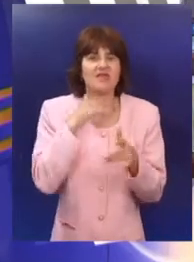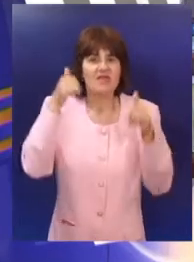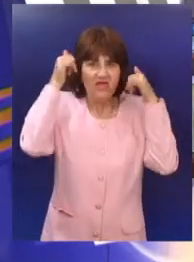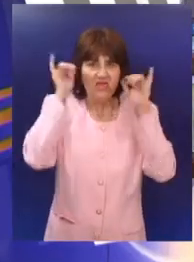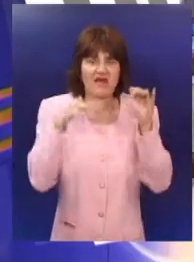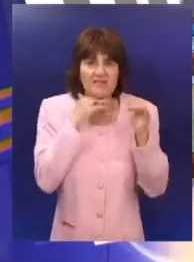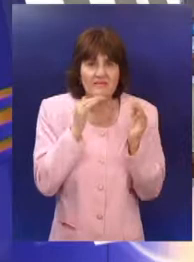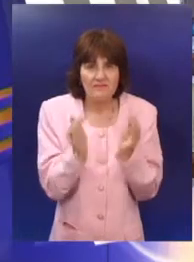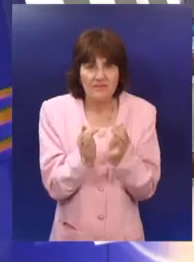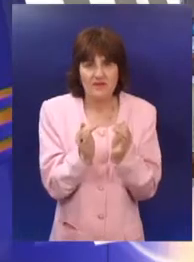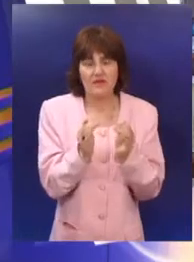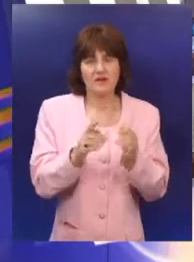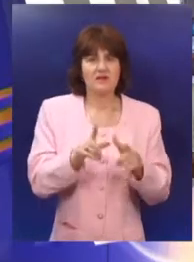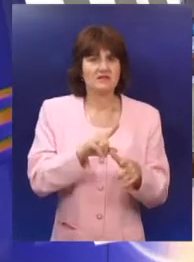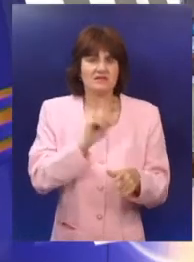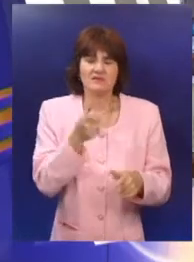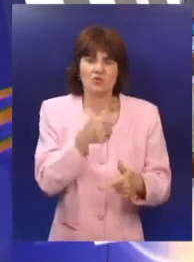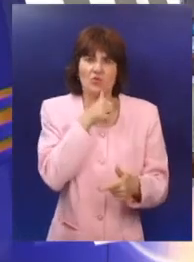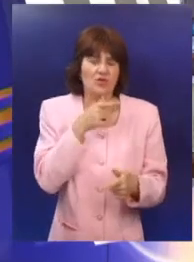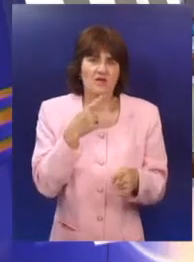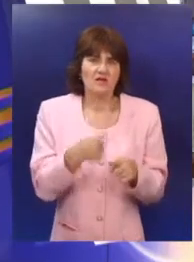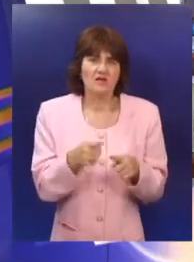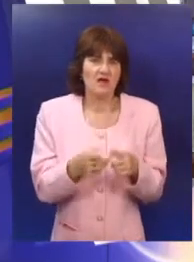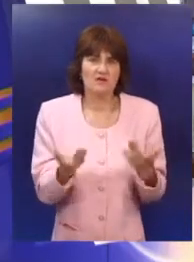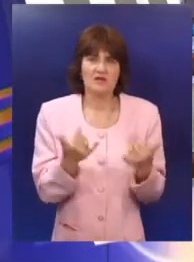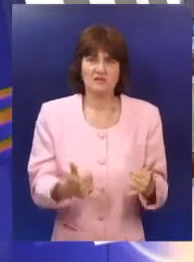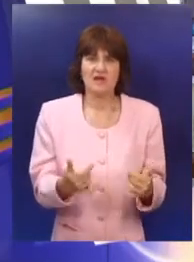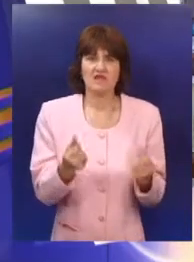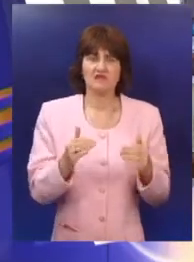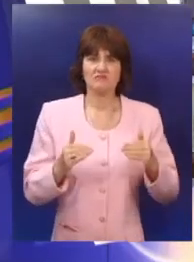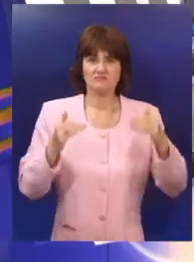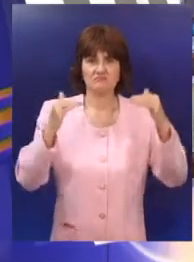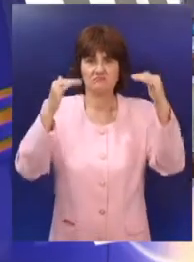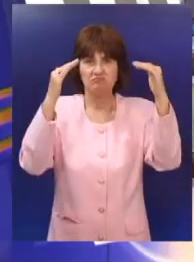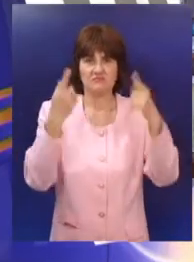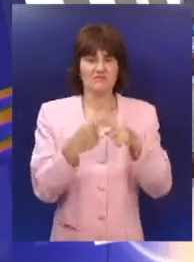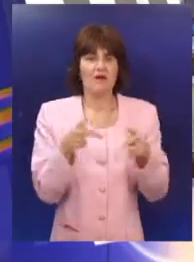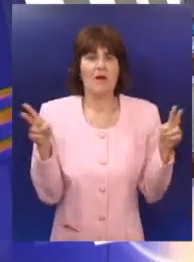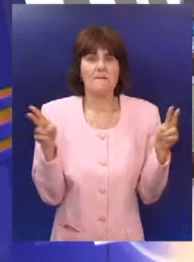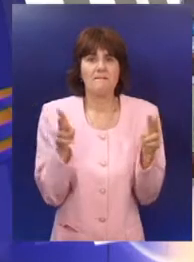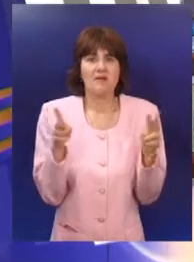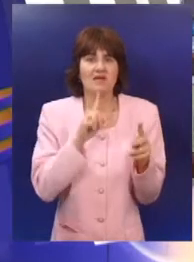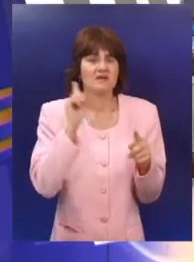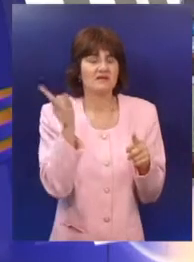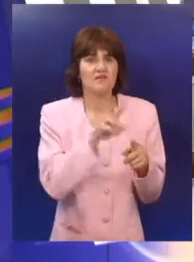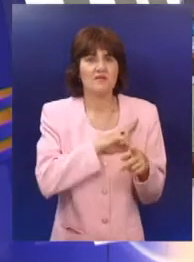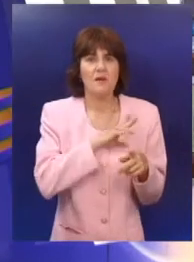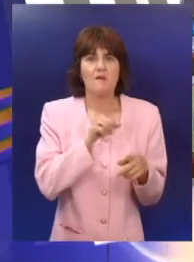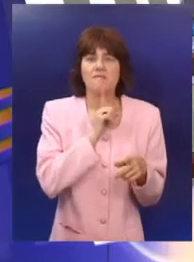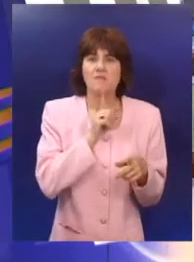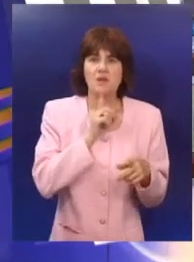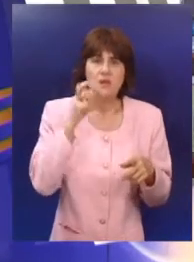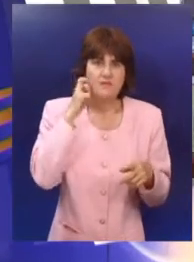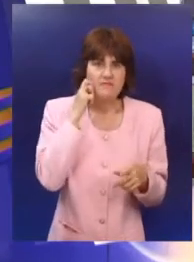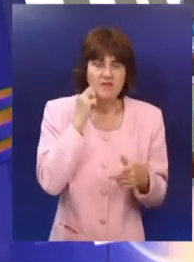jagnjad i prasad i telad, jer je to neminovno stvorilo ovo što je stvorilo sada, da mi imamo manje stoke u tovu. Kažem,